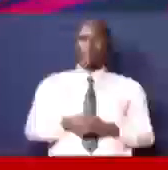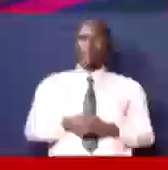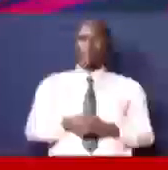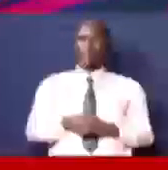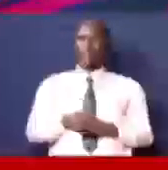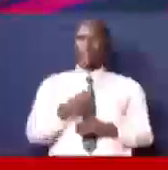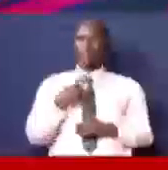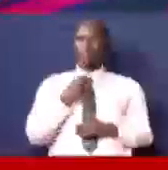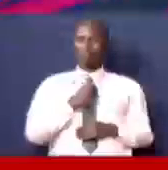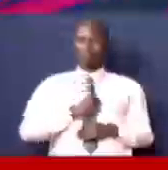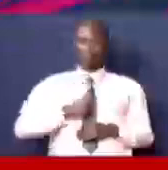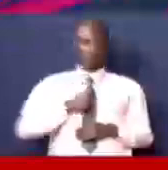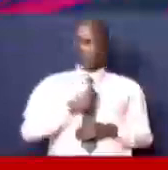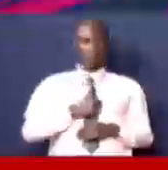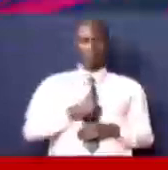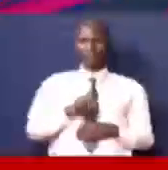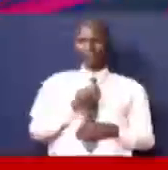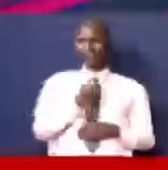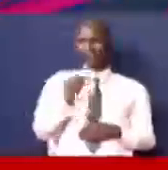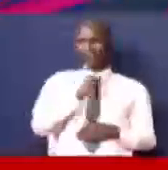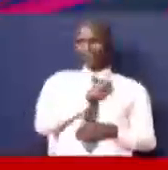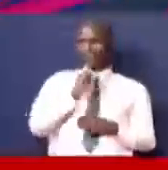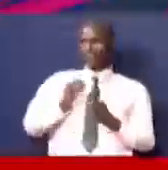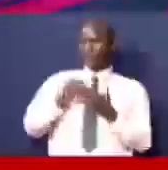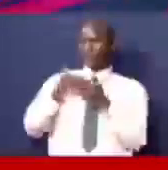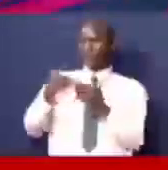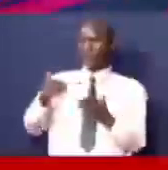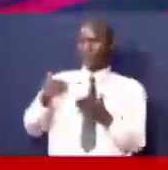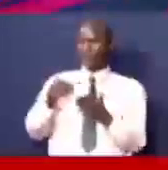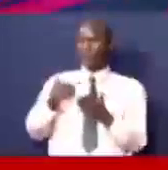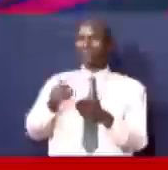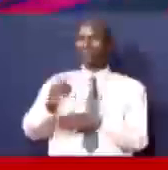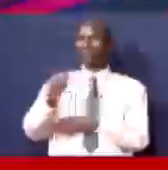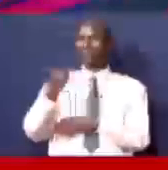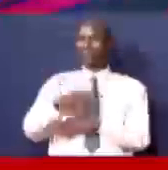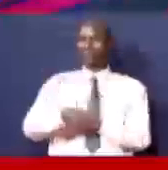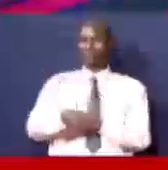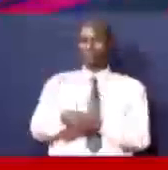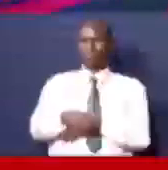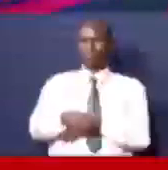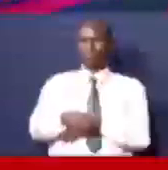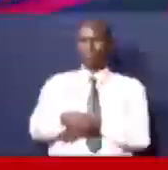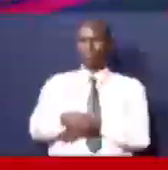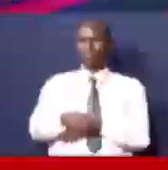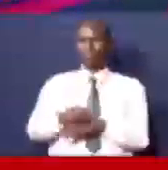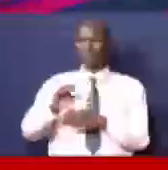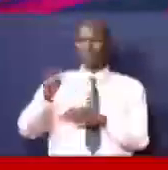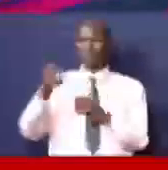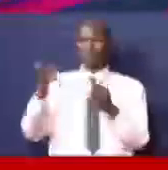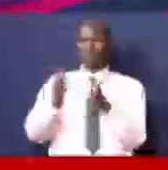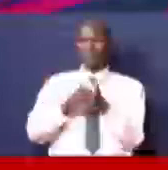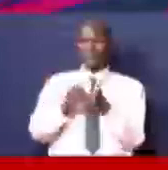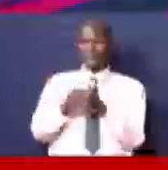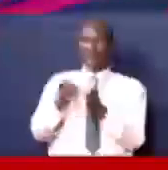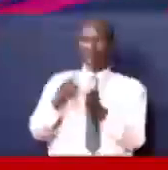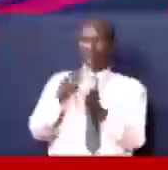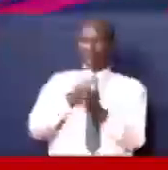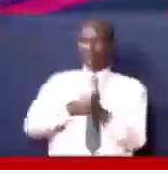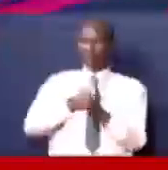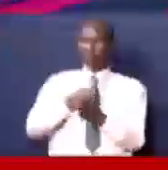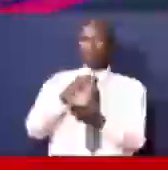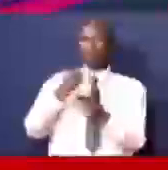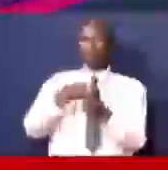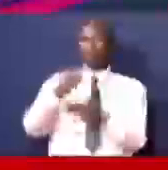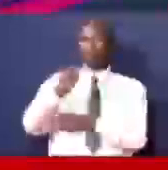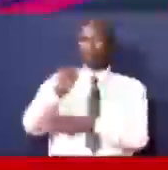ajumia ngethisi ya Ukiakisyo Kiola wa senator wambe wa ndi kana wa kaundi ya Masako. Johnson